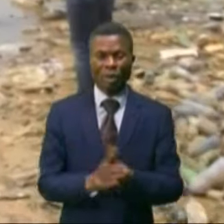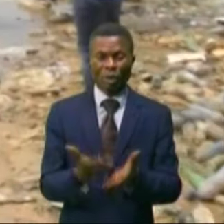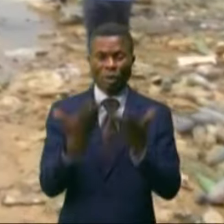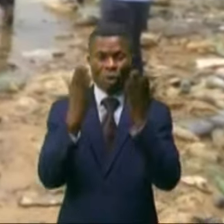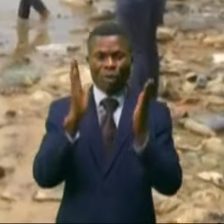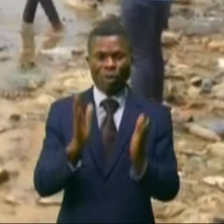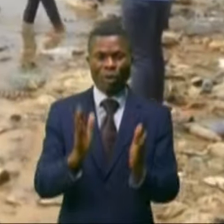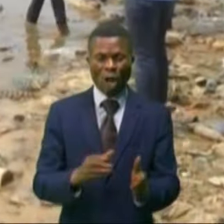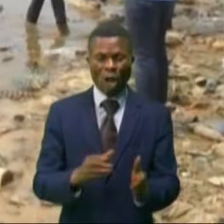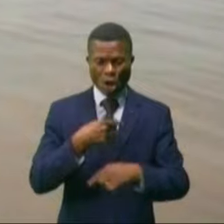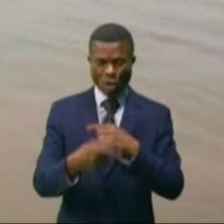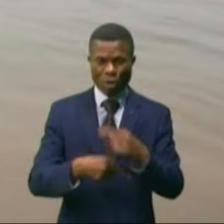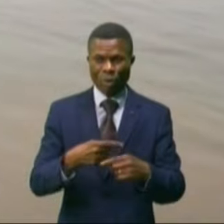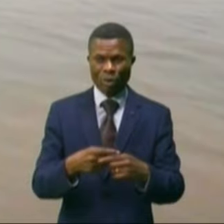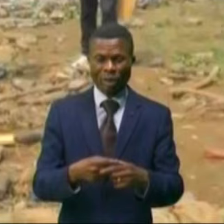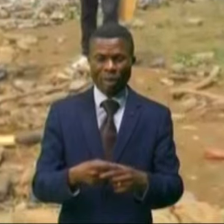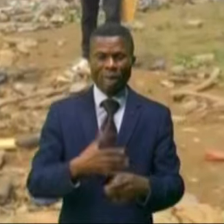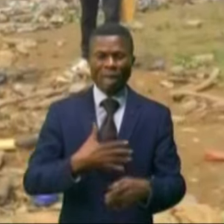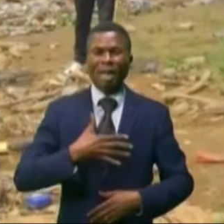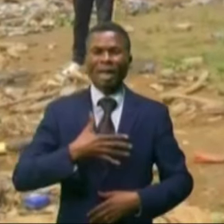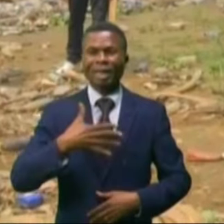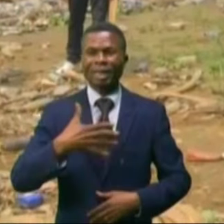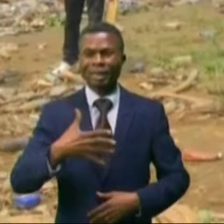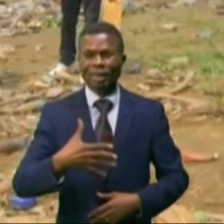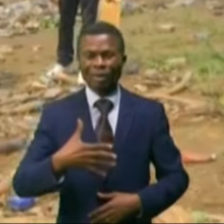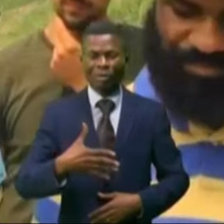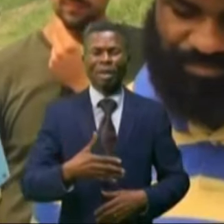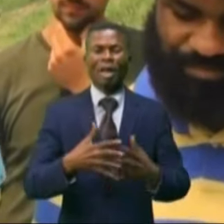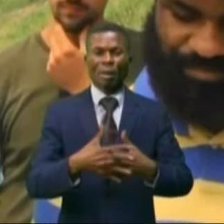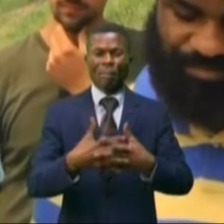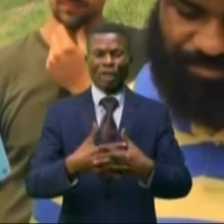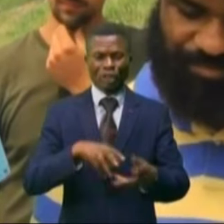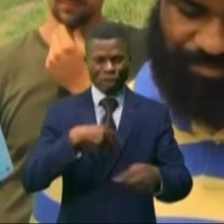ont procédé à l'expérimentation de cette machine.